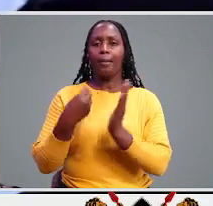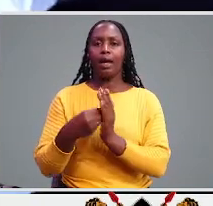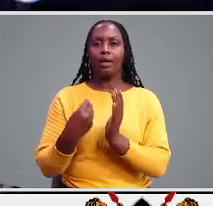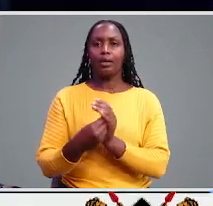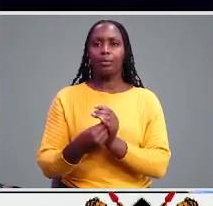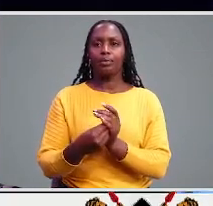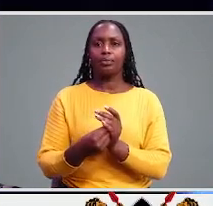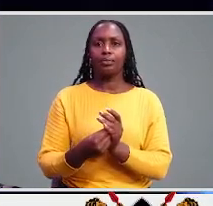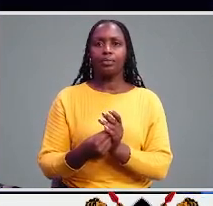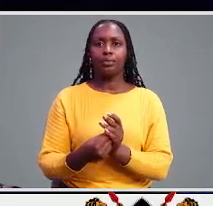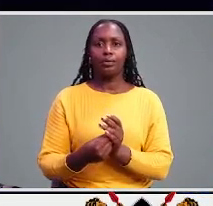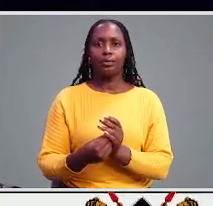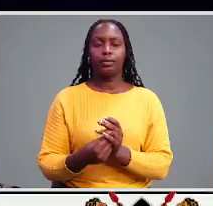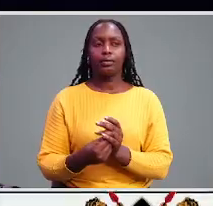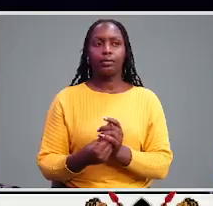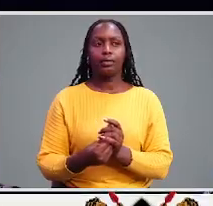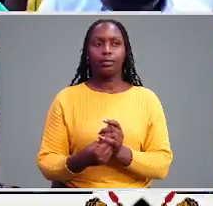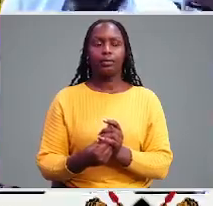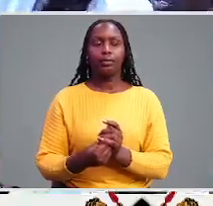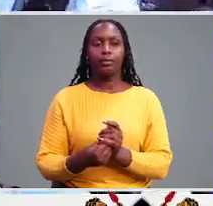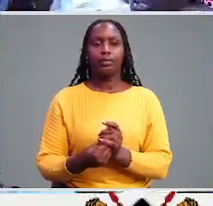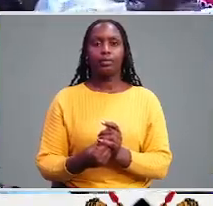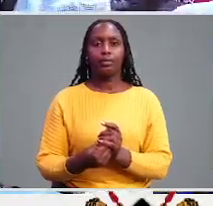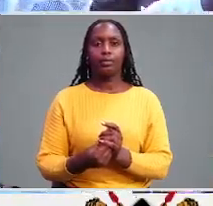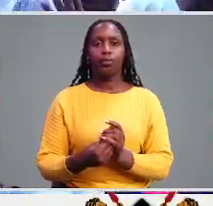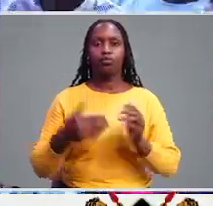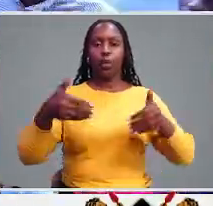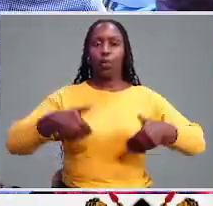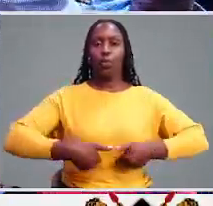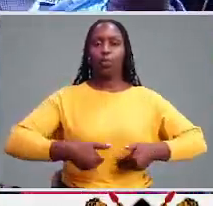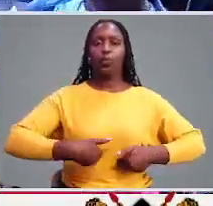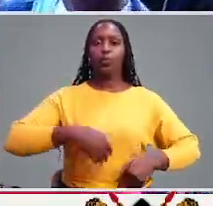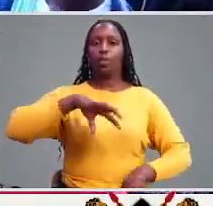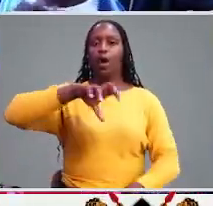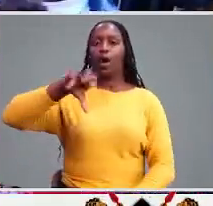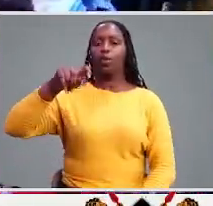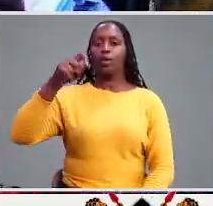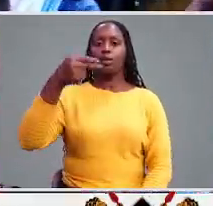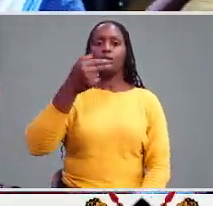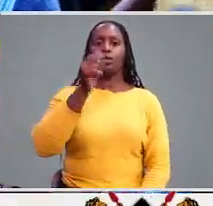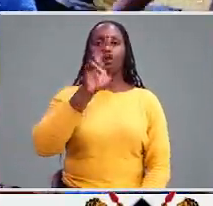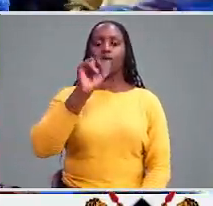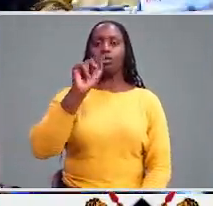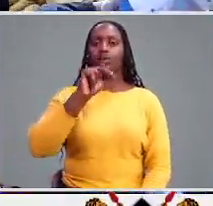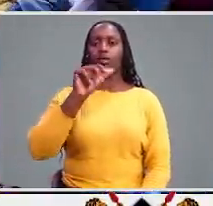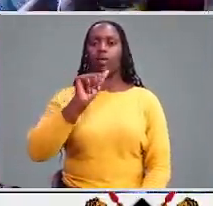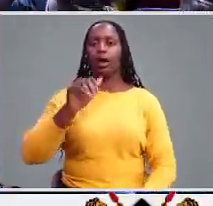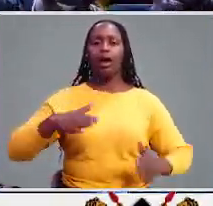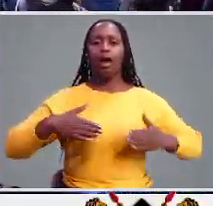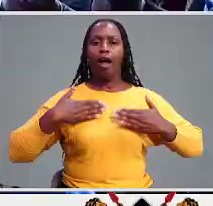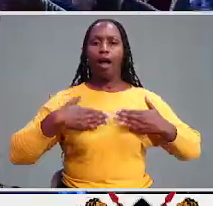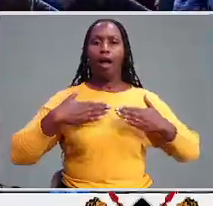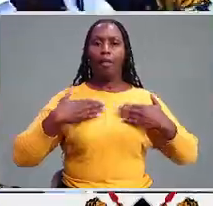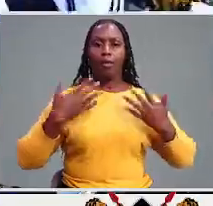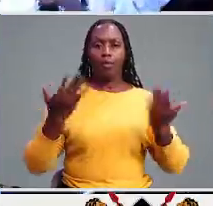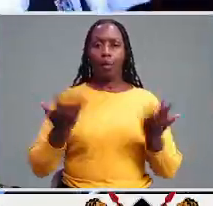Sema life jipe leo na sio kesho, sawa? Vijana katika kaunti ya Tharaka Nithi wamegubikwa na furaha katika chuo kikuu